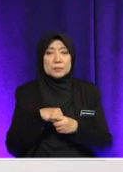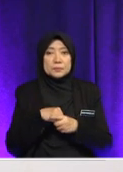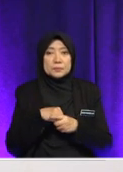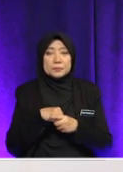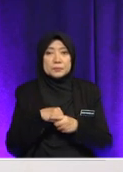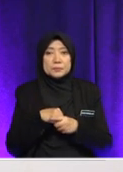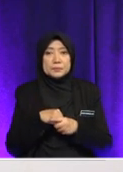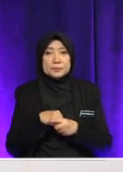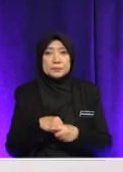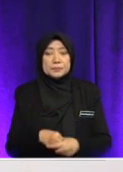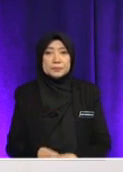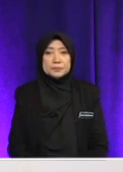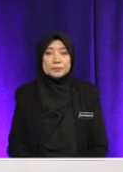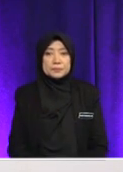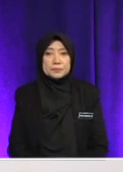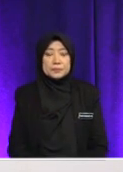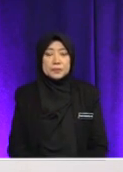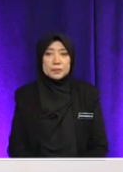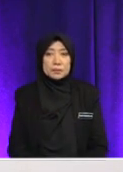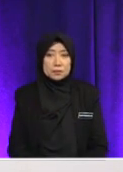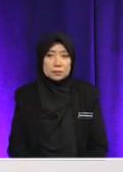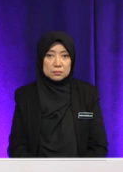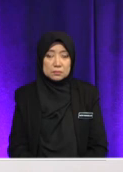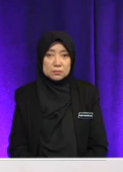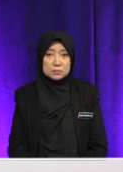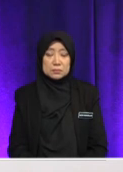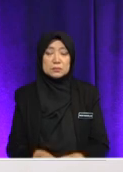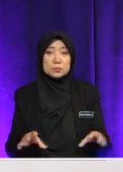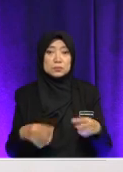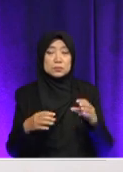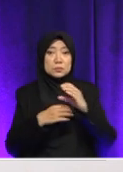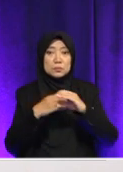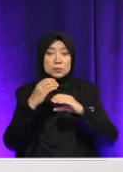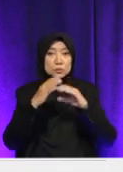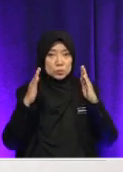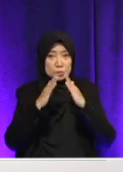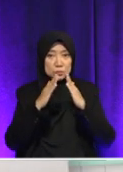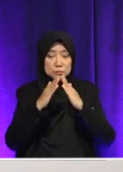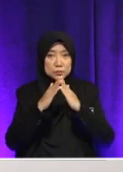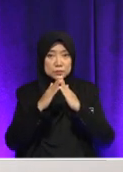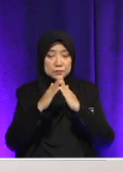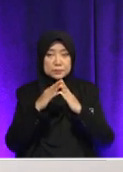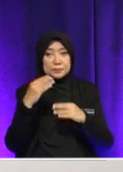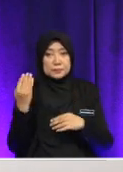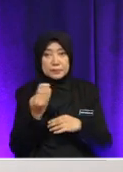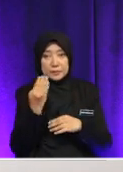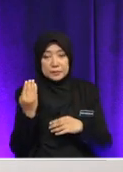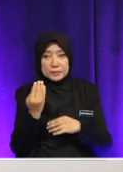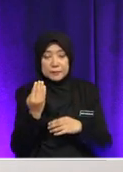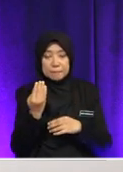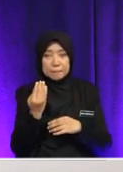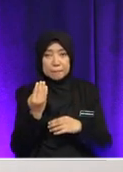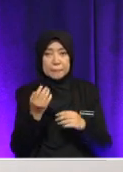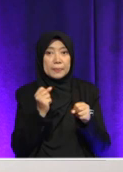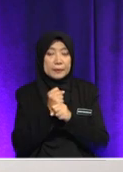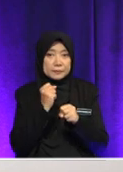Oke ini macam kalau membuat bangunan atau rumah kebiasaannya kontra